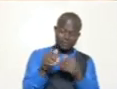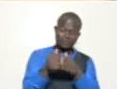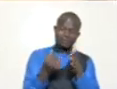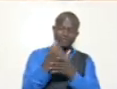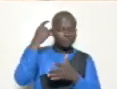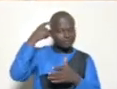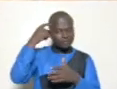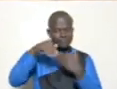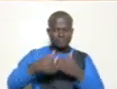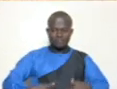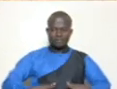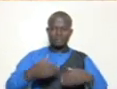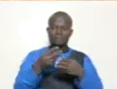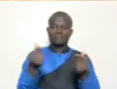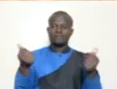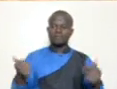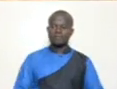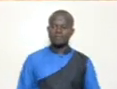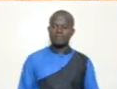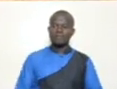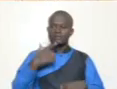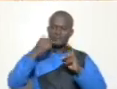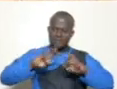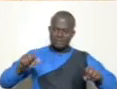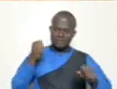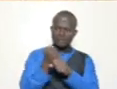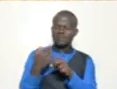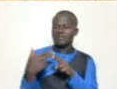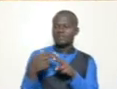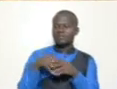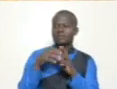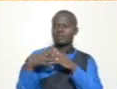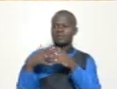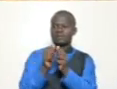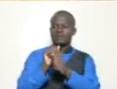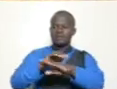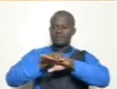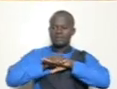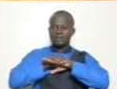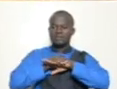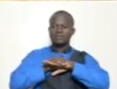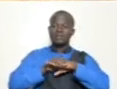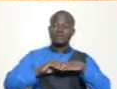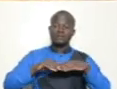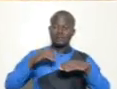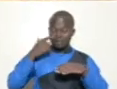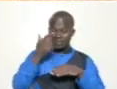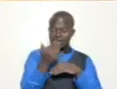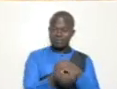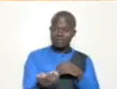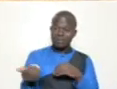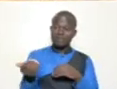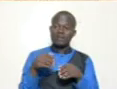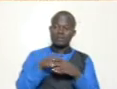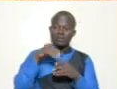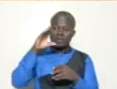kuzatuma imyumvire y'urubyiruko yangirika. Hari ubushakashatsi bwakuze ubu ngubu vuba muri Amerika no mu Bwongereza basanga umwana ari kuri